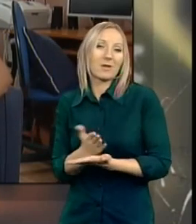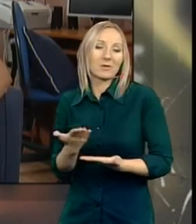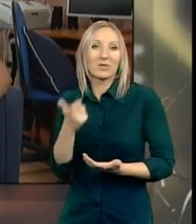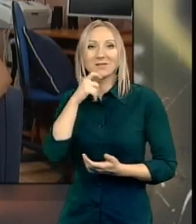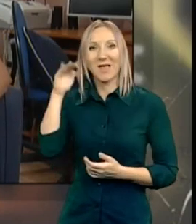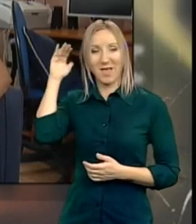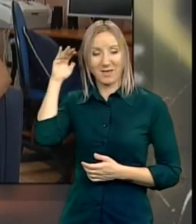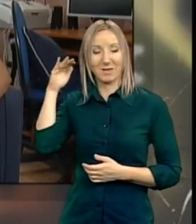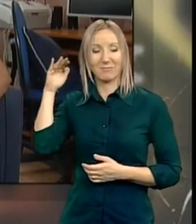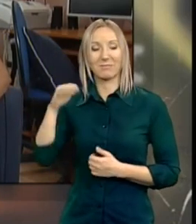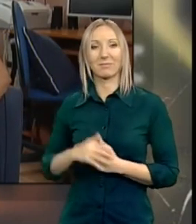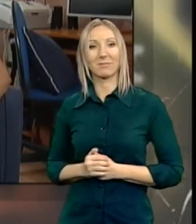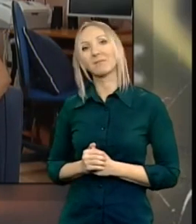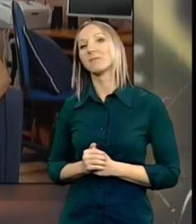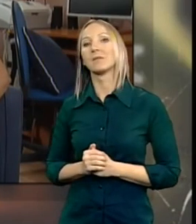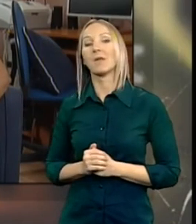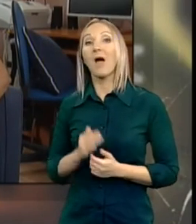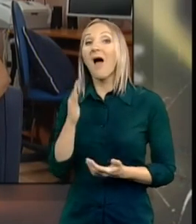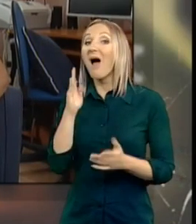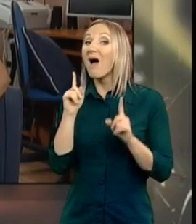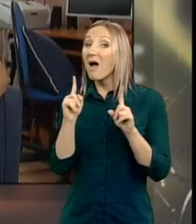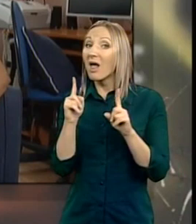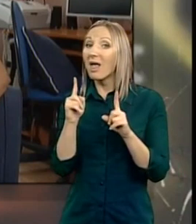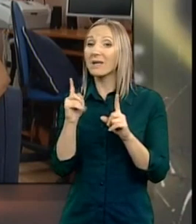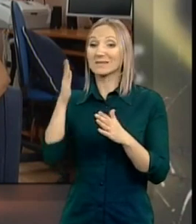da Međutim, tek